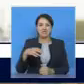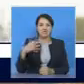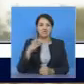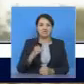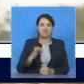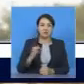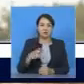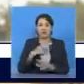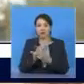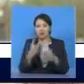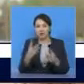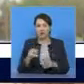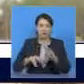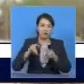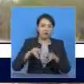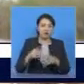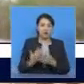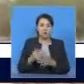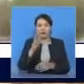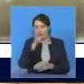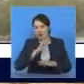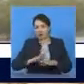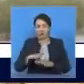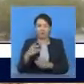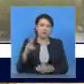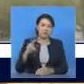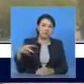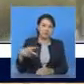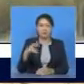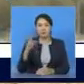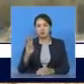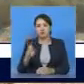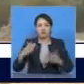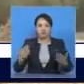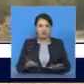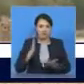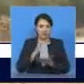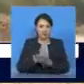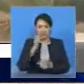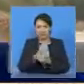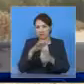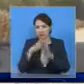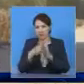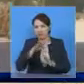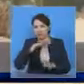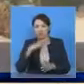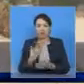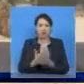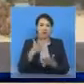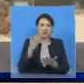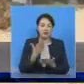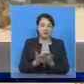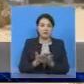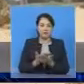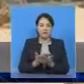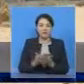ауылдық округіне қарасты құрылыс ауылы. Елді мекенде 2400-дей тұрғын бар. Ауылда атқарылып жатырған жұмыстар көңіл қуантады. Мысалға айта